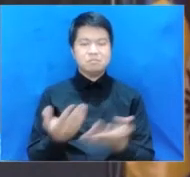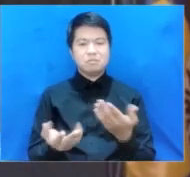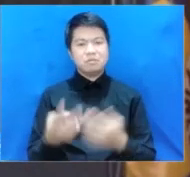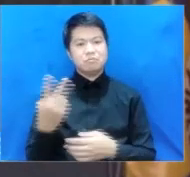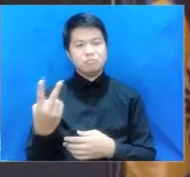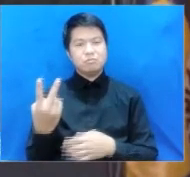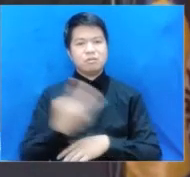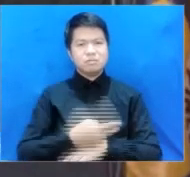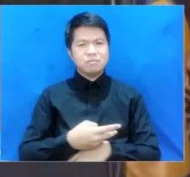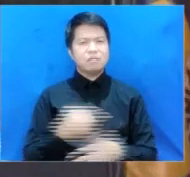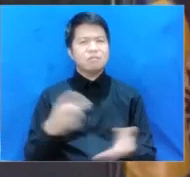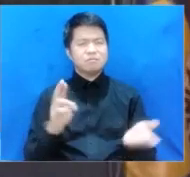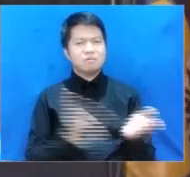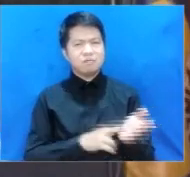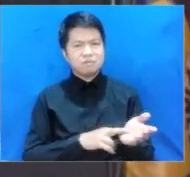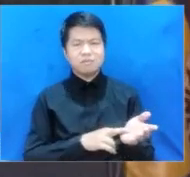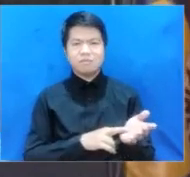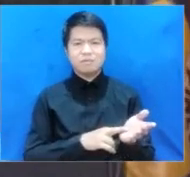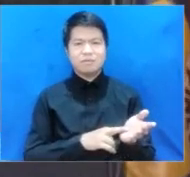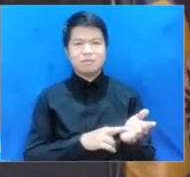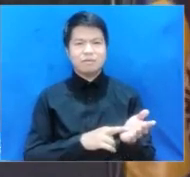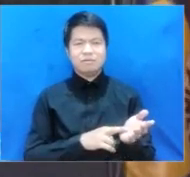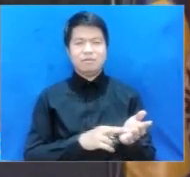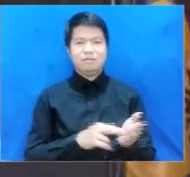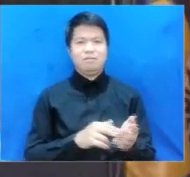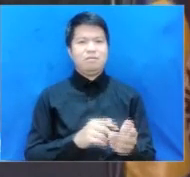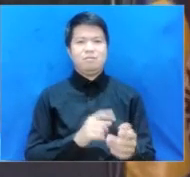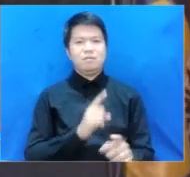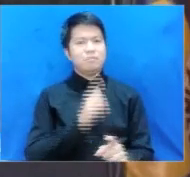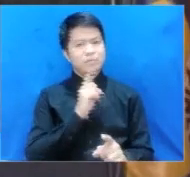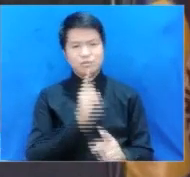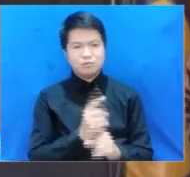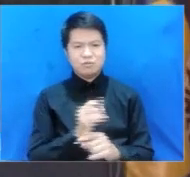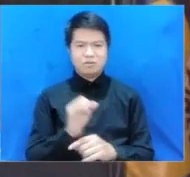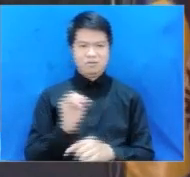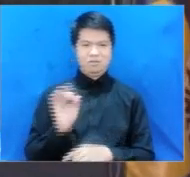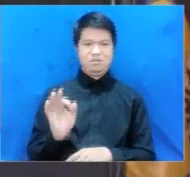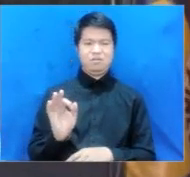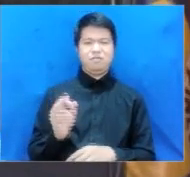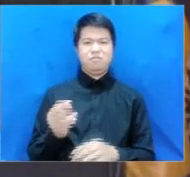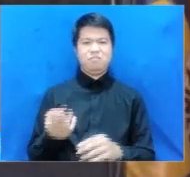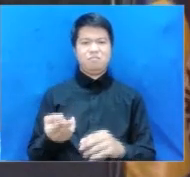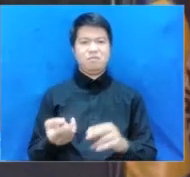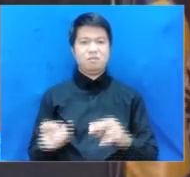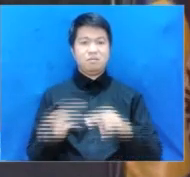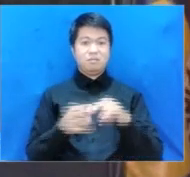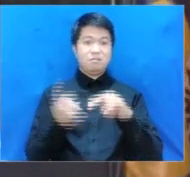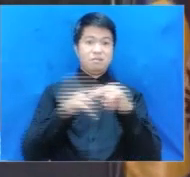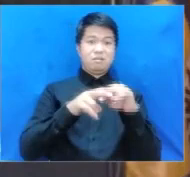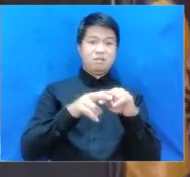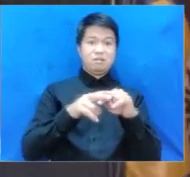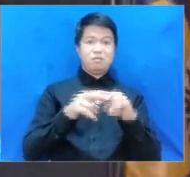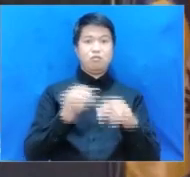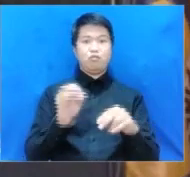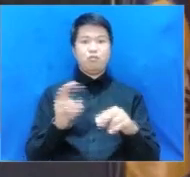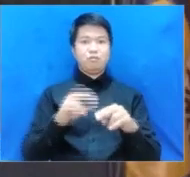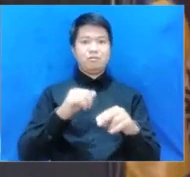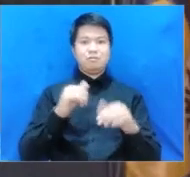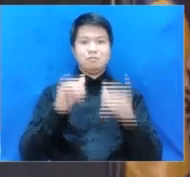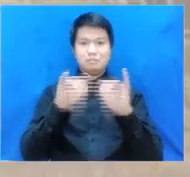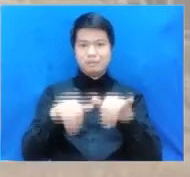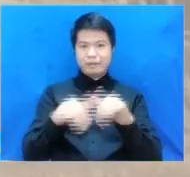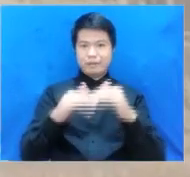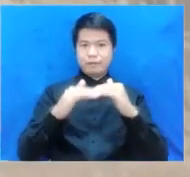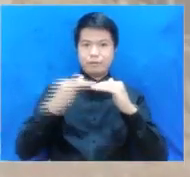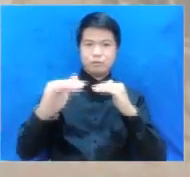namin, hindi pa namin masiguro kung yan bang pagtaas ay hindi pa bababa o baka lalong tumaas